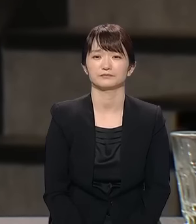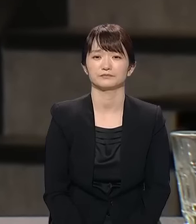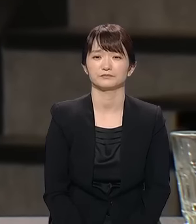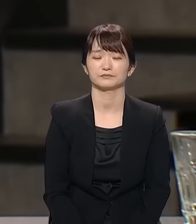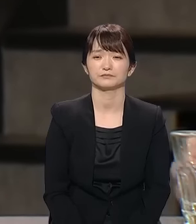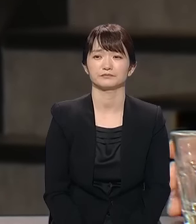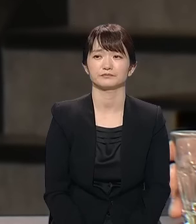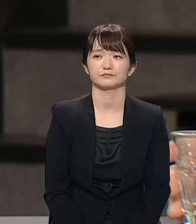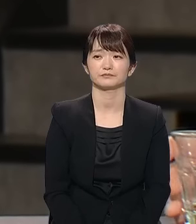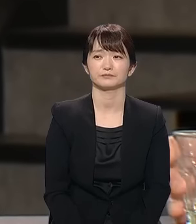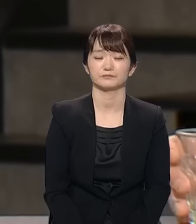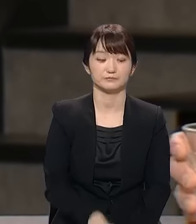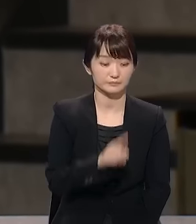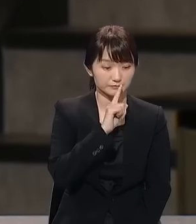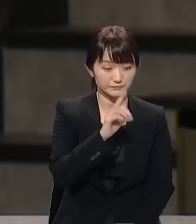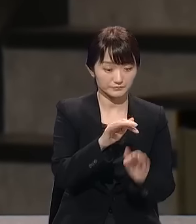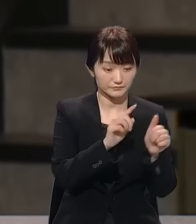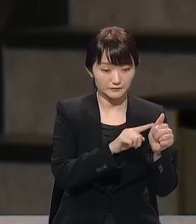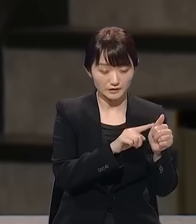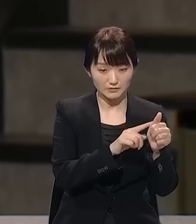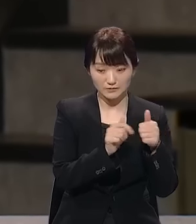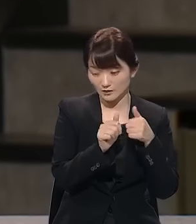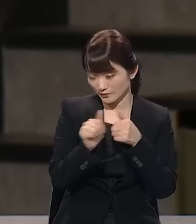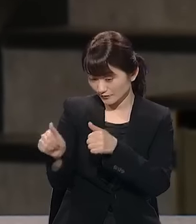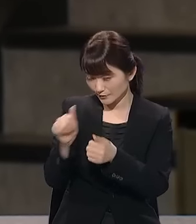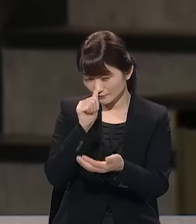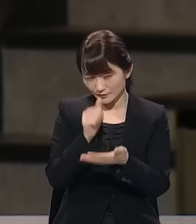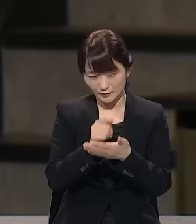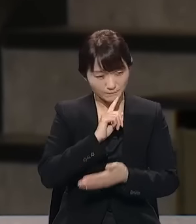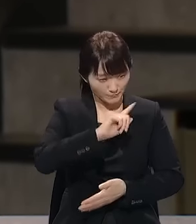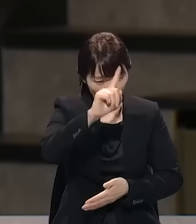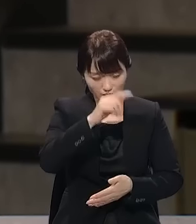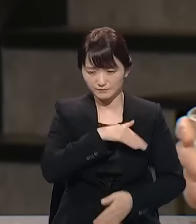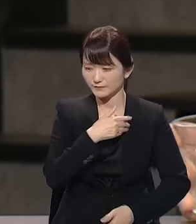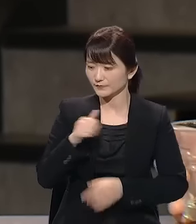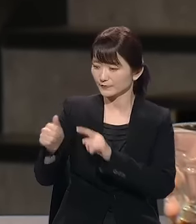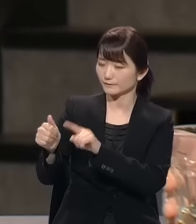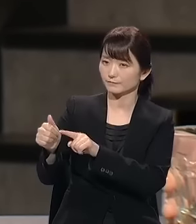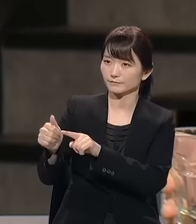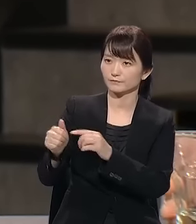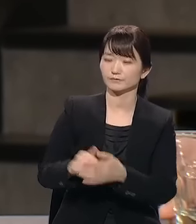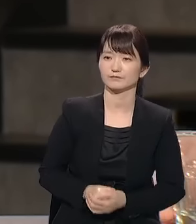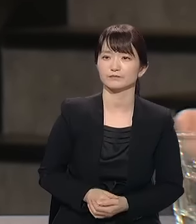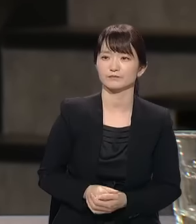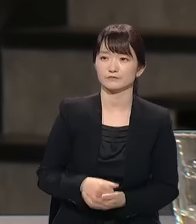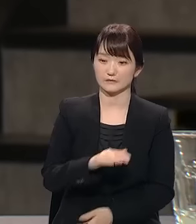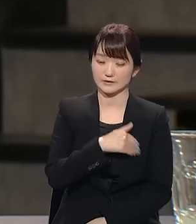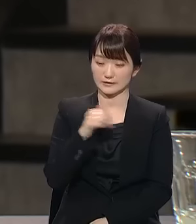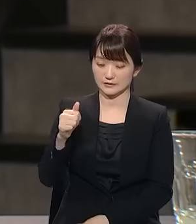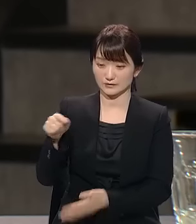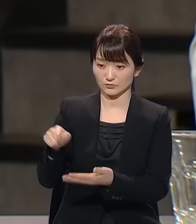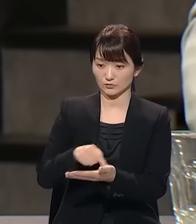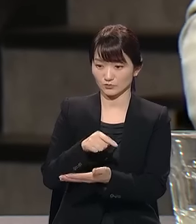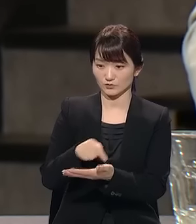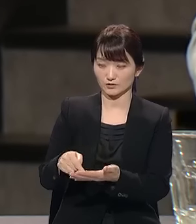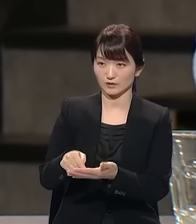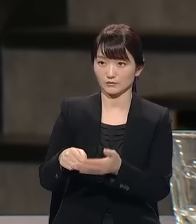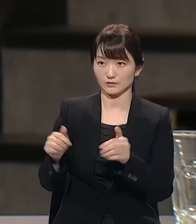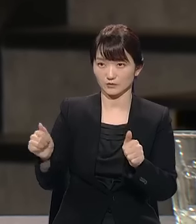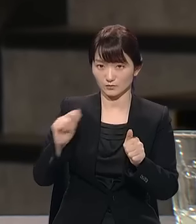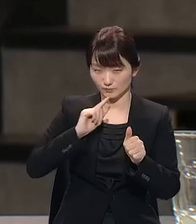스토킹으로 이제 고소를 당했지 않습니까 그래서 이제 바로이 상간남에게 상관자 손해배상 청구를